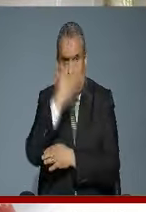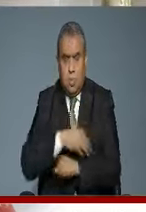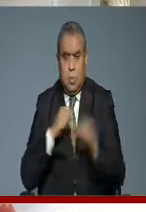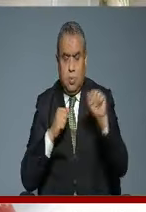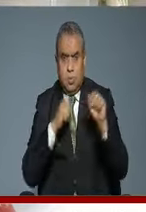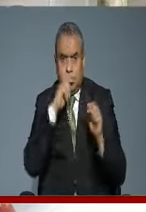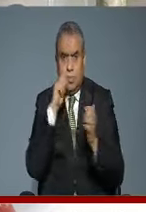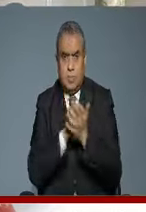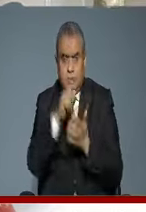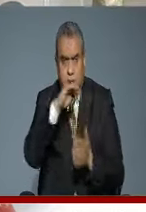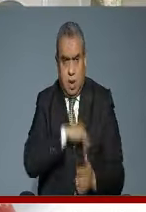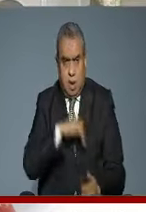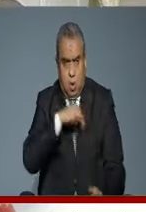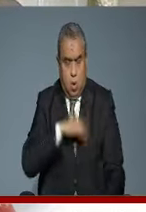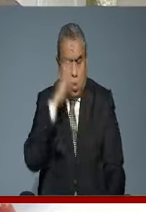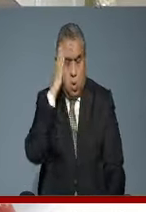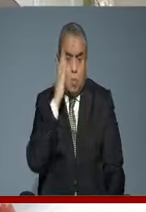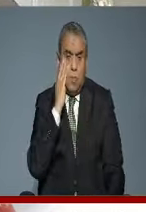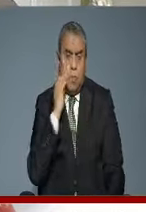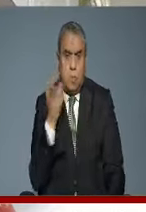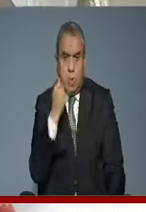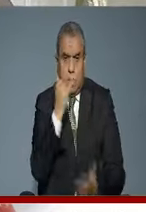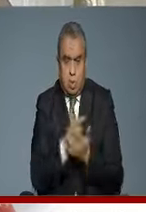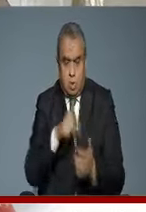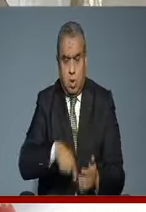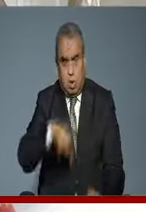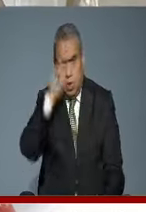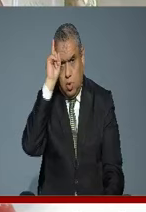على يقين بأن اليوم